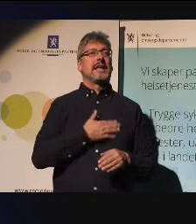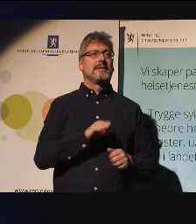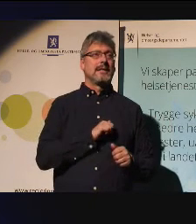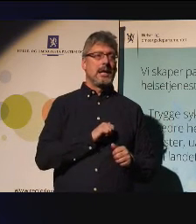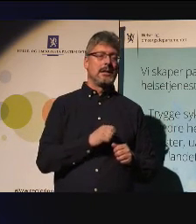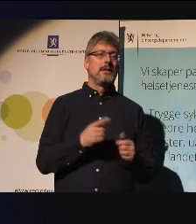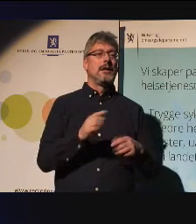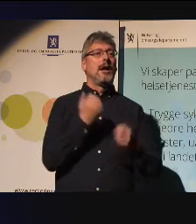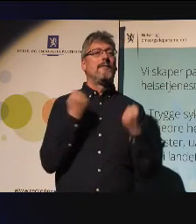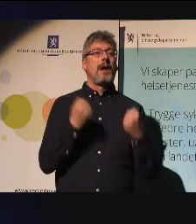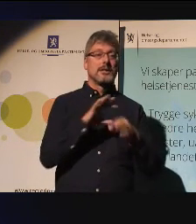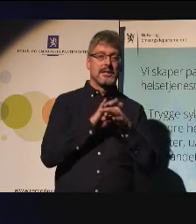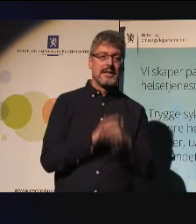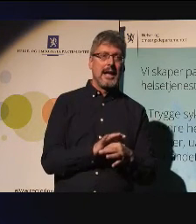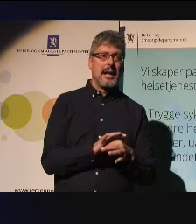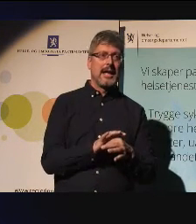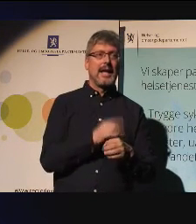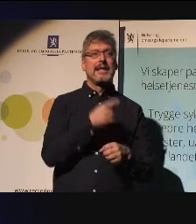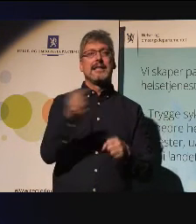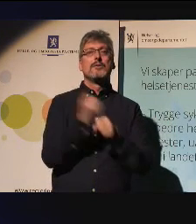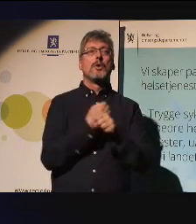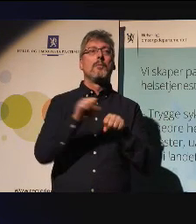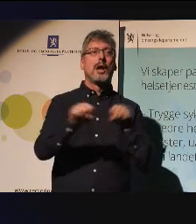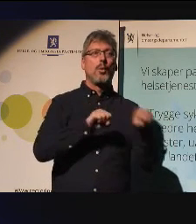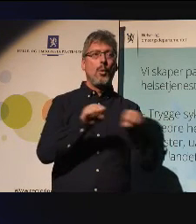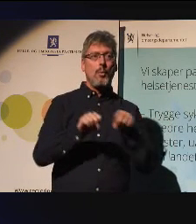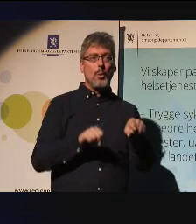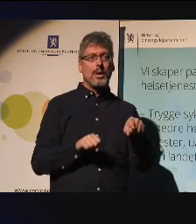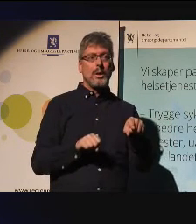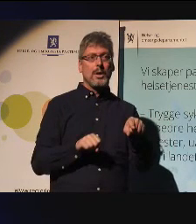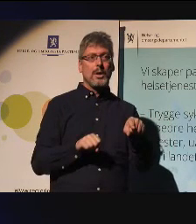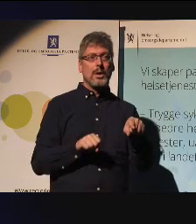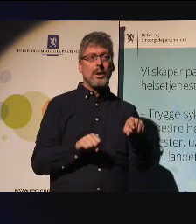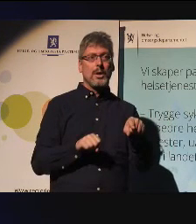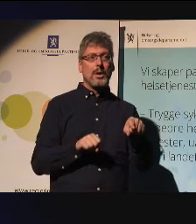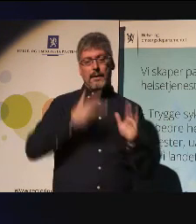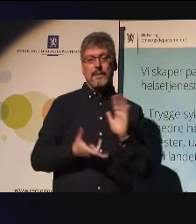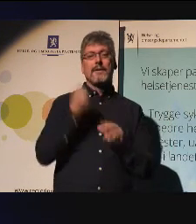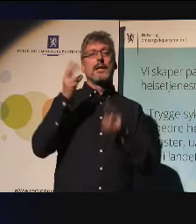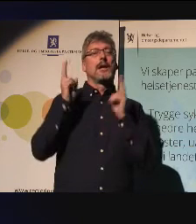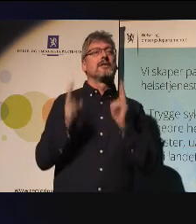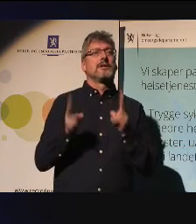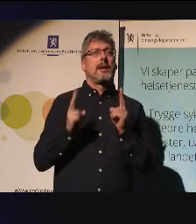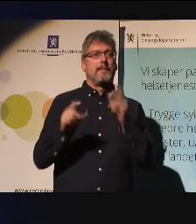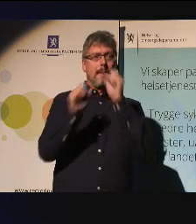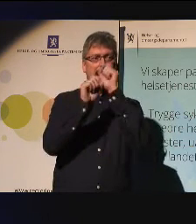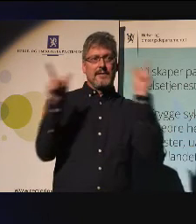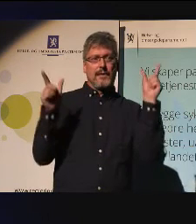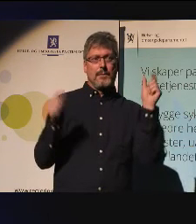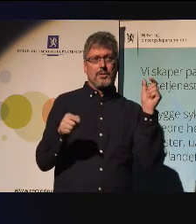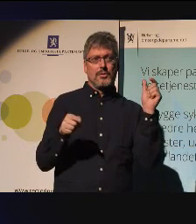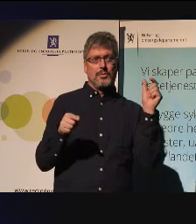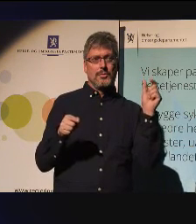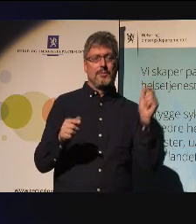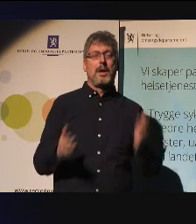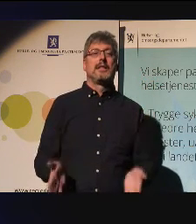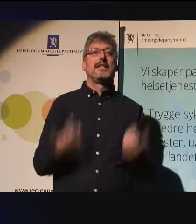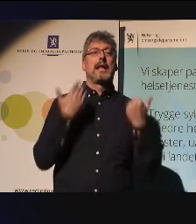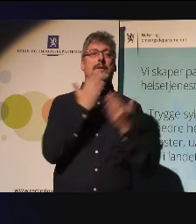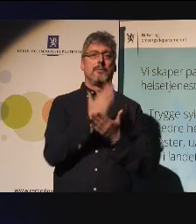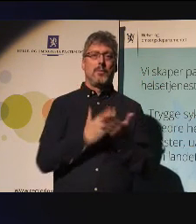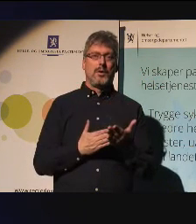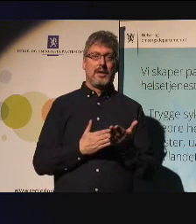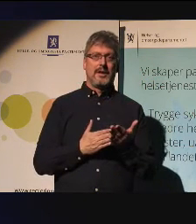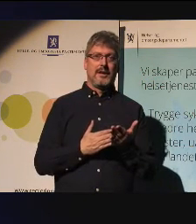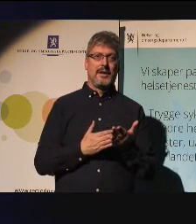fastlegen, de som jobber i kommunen med pasienten, vil kunne finne den samme informasjonen på en lett måte,